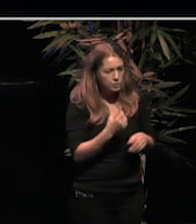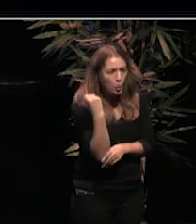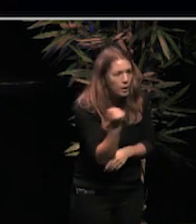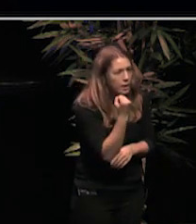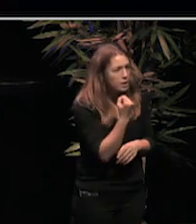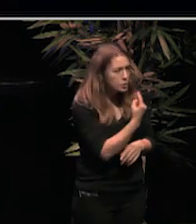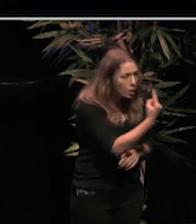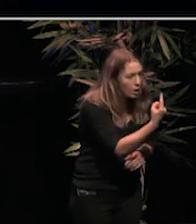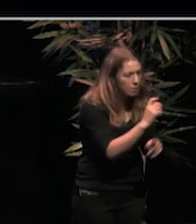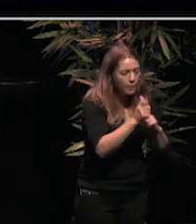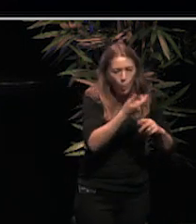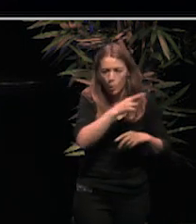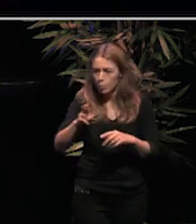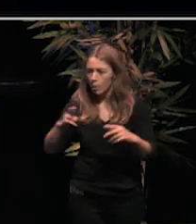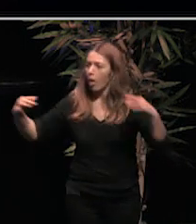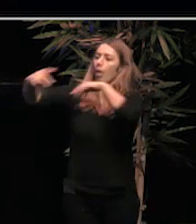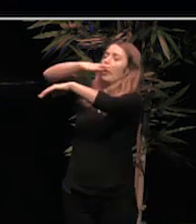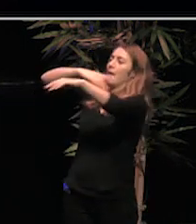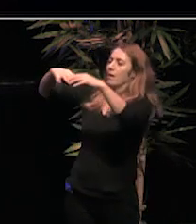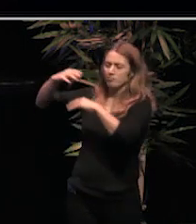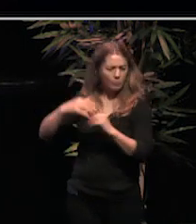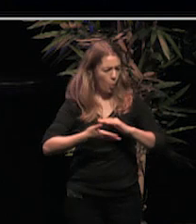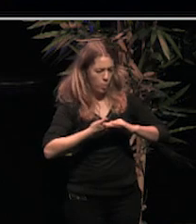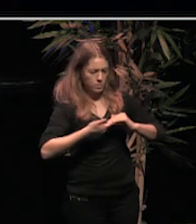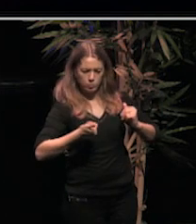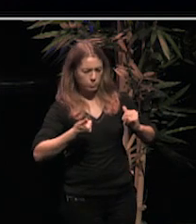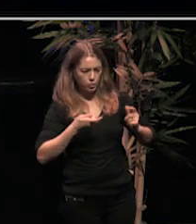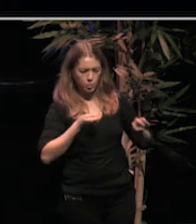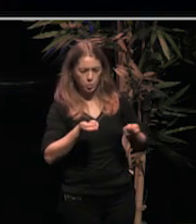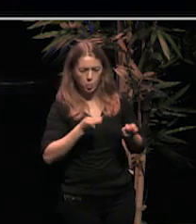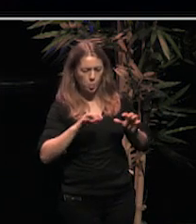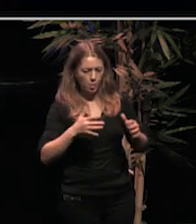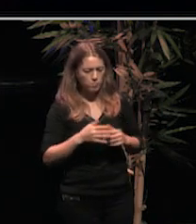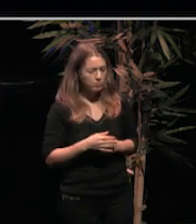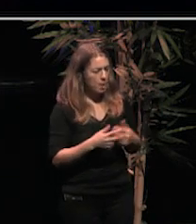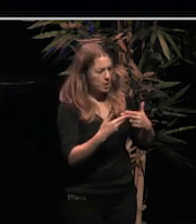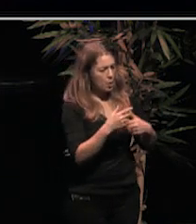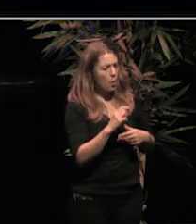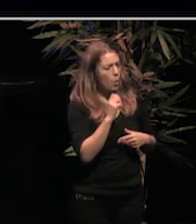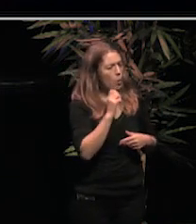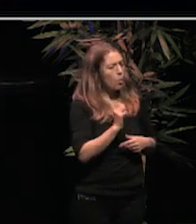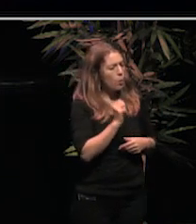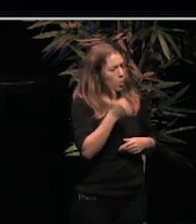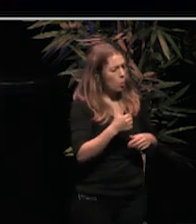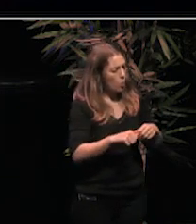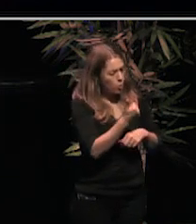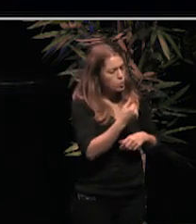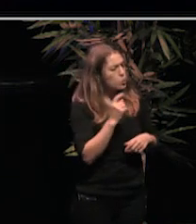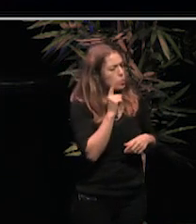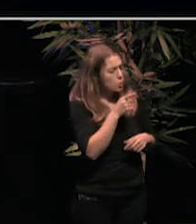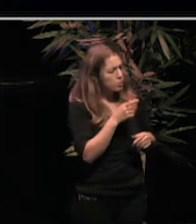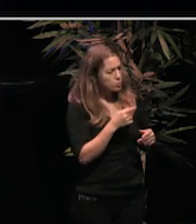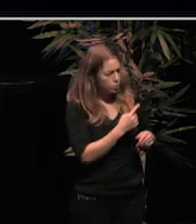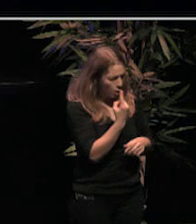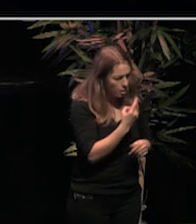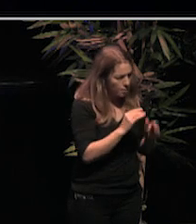et de revenir sur Terre. Comment on gère cette transition entre bah, ces 11 jours passés avec son bateau et puis, on l'a vu sur les images,